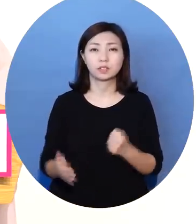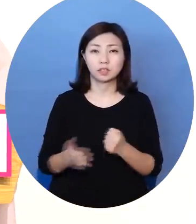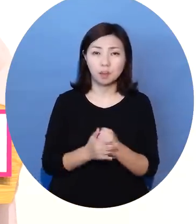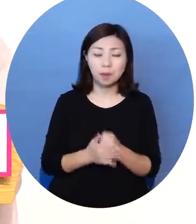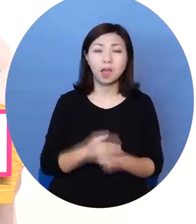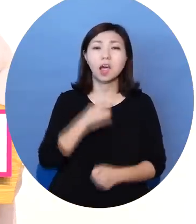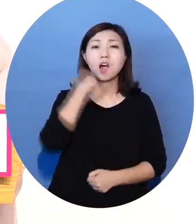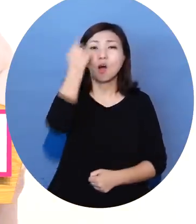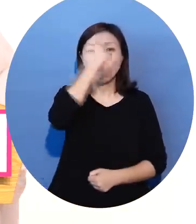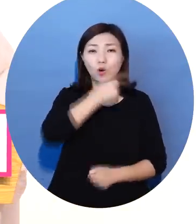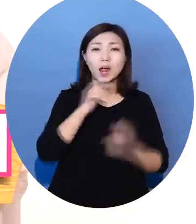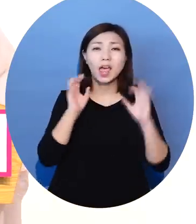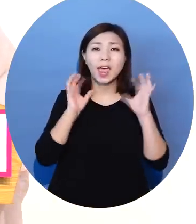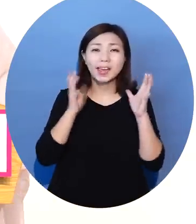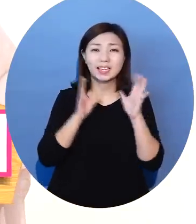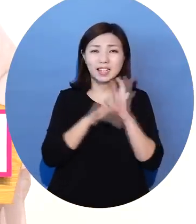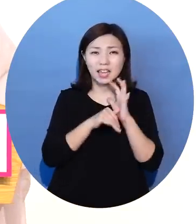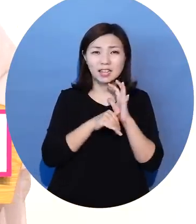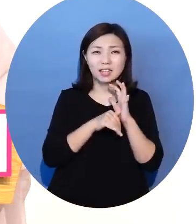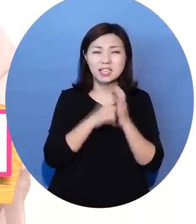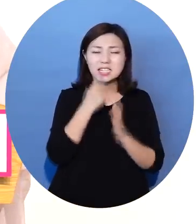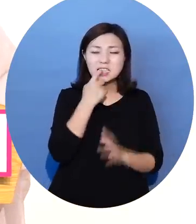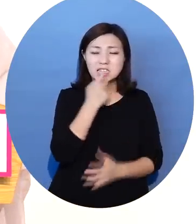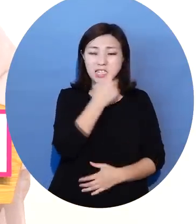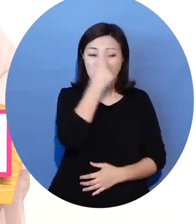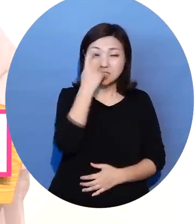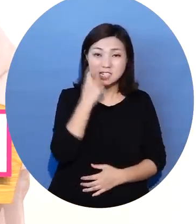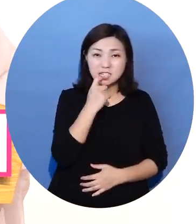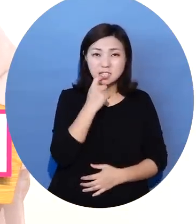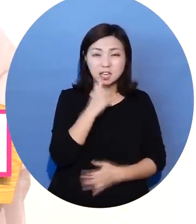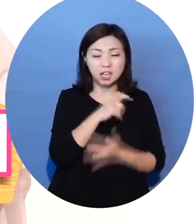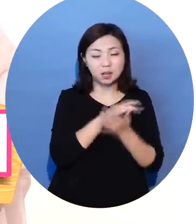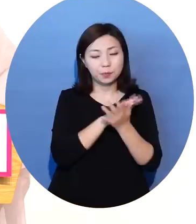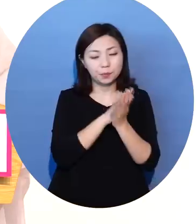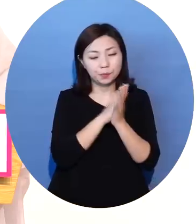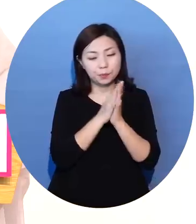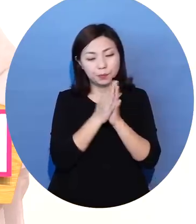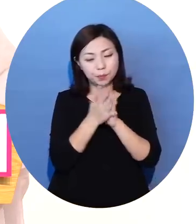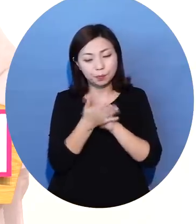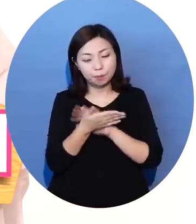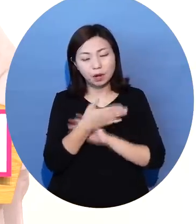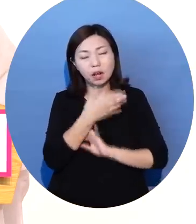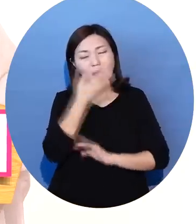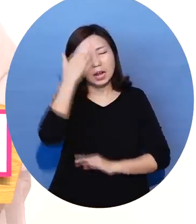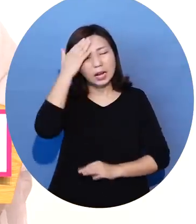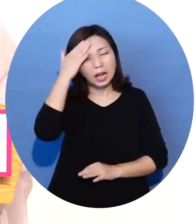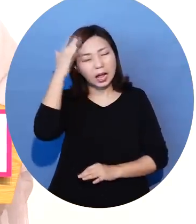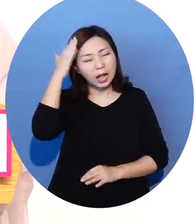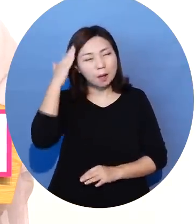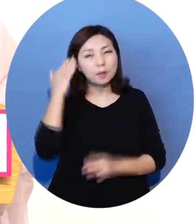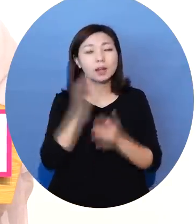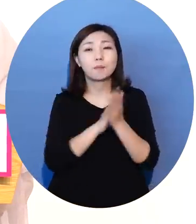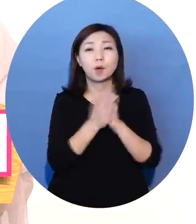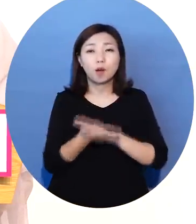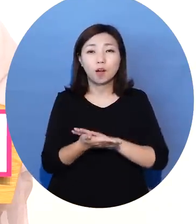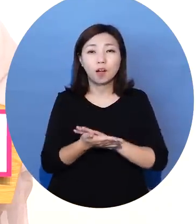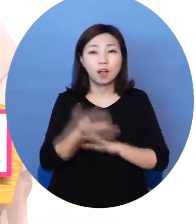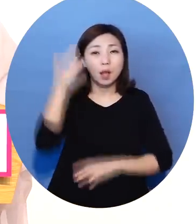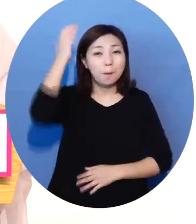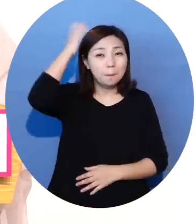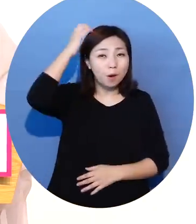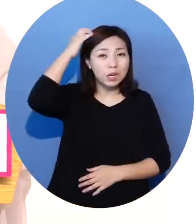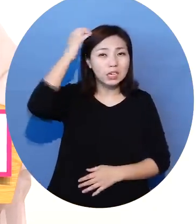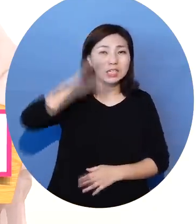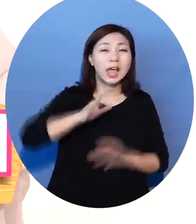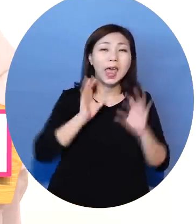그러니까 얼굴은 어릴 때는 희다가 늙으면 어떻게 되고 검게 가고 머리는 어릴 때는 검다가 늙으면